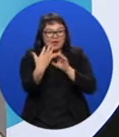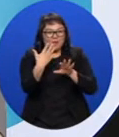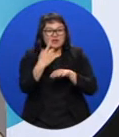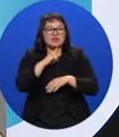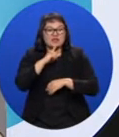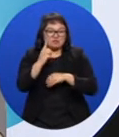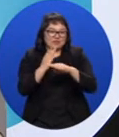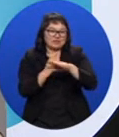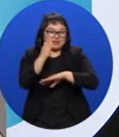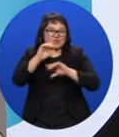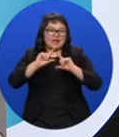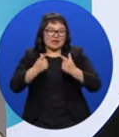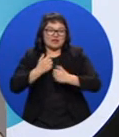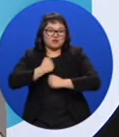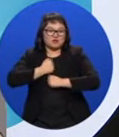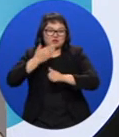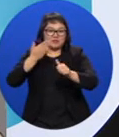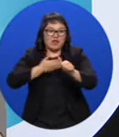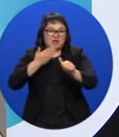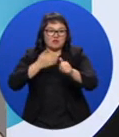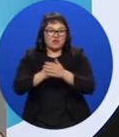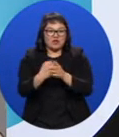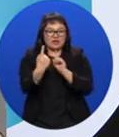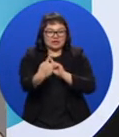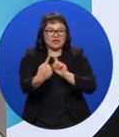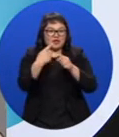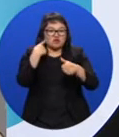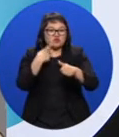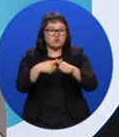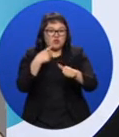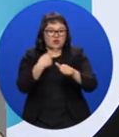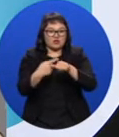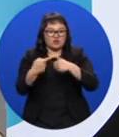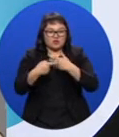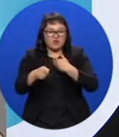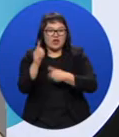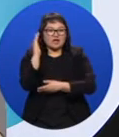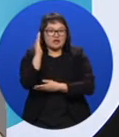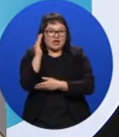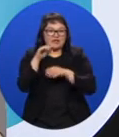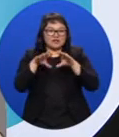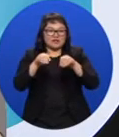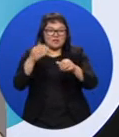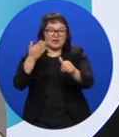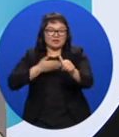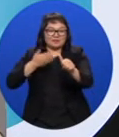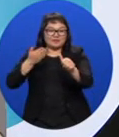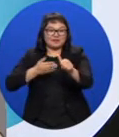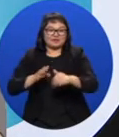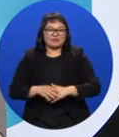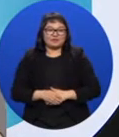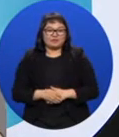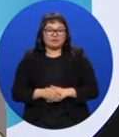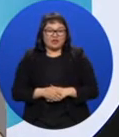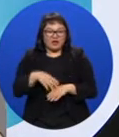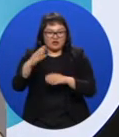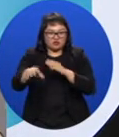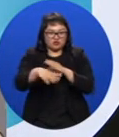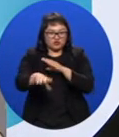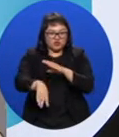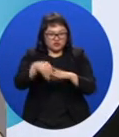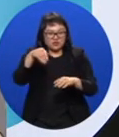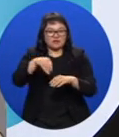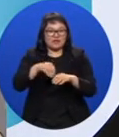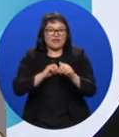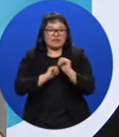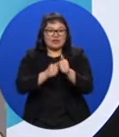1분을 넘지 않도록 해주시고 상대 후보 비방이나 인신공격성 발언은 삼가 주십시오. 추첨 순서에 따라서 강지영